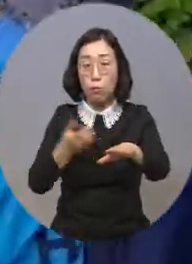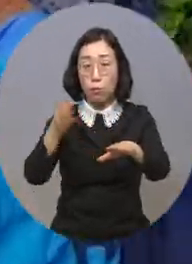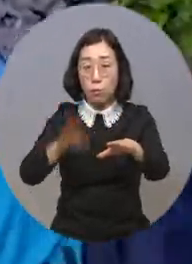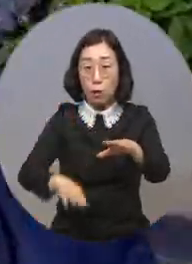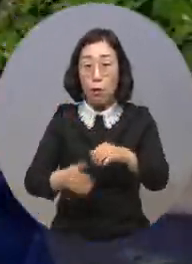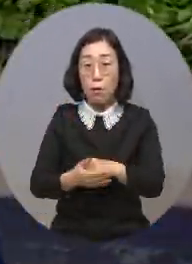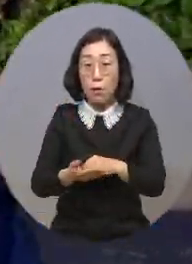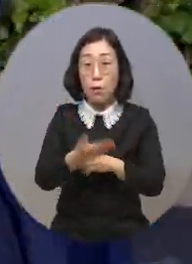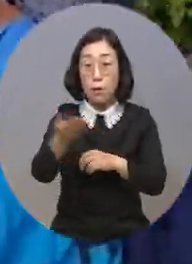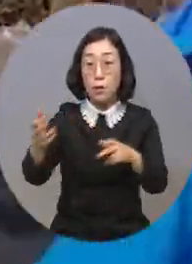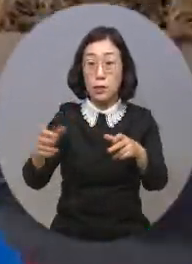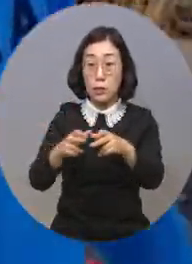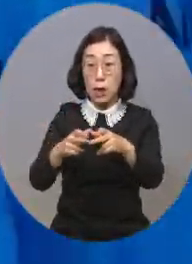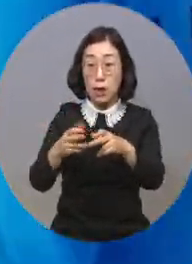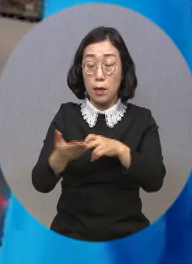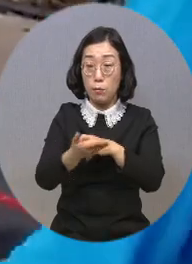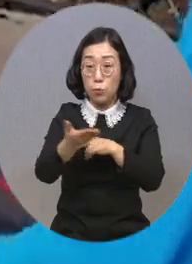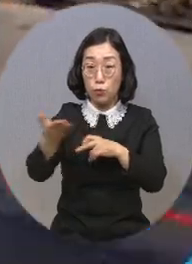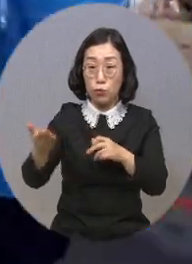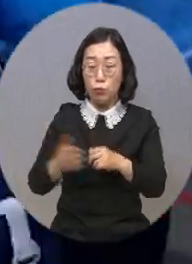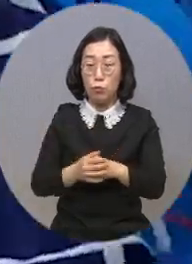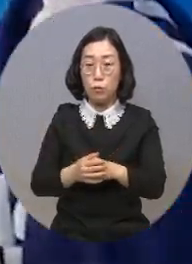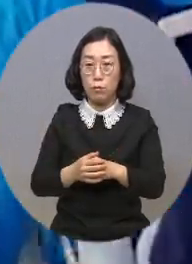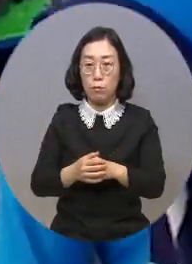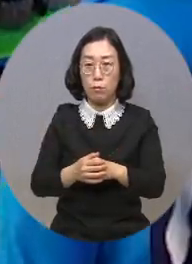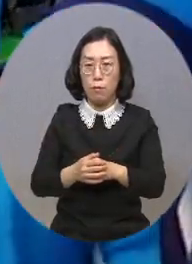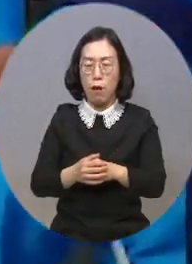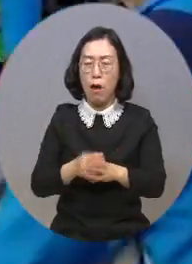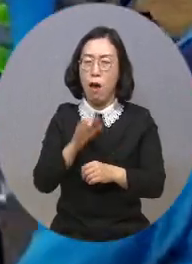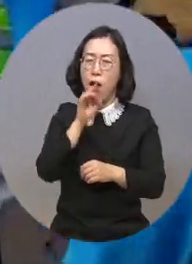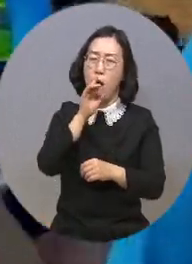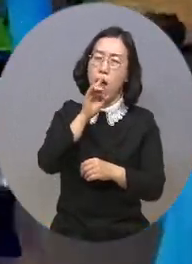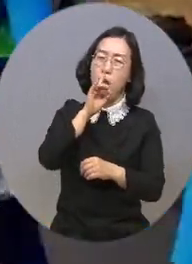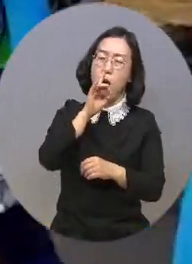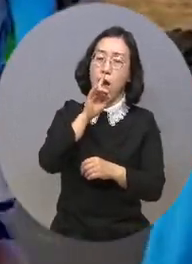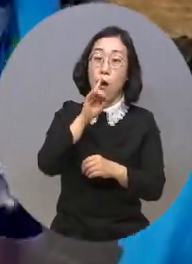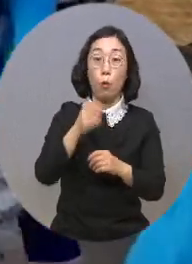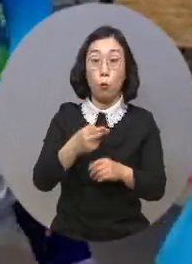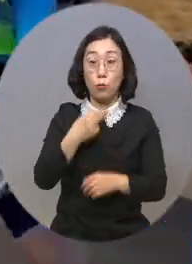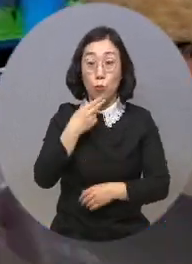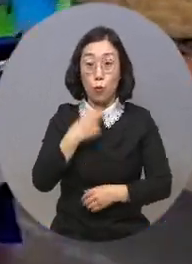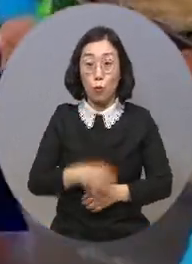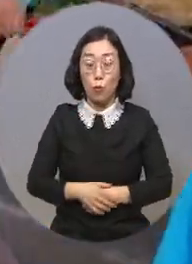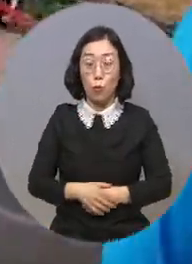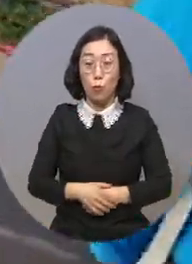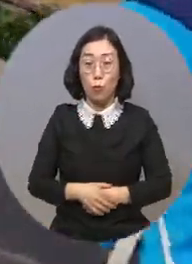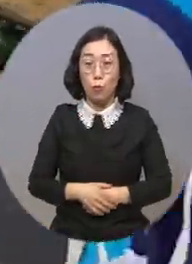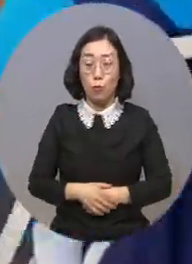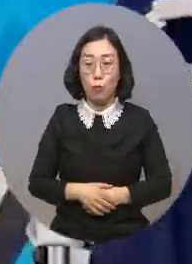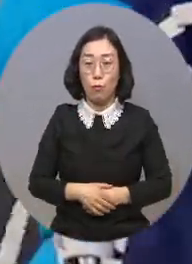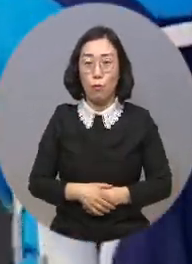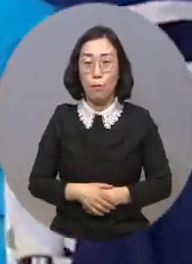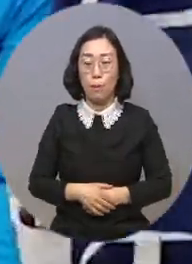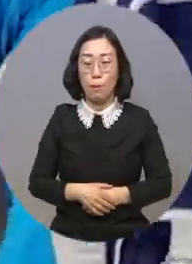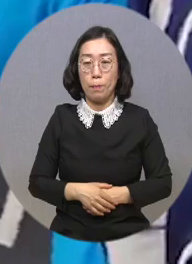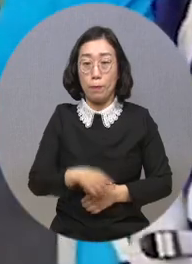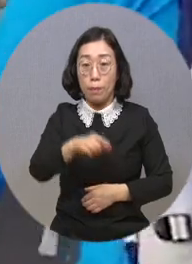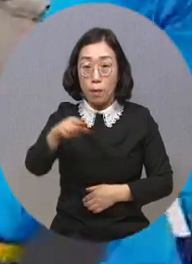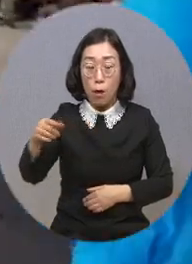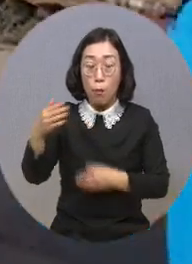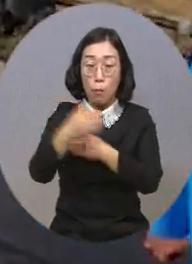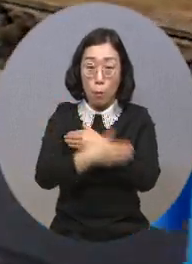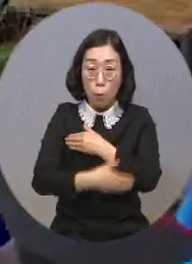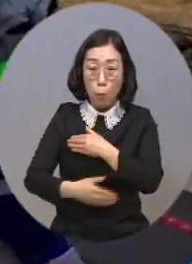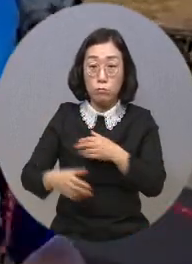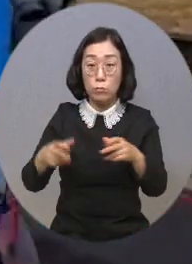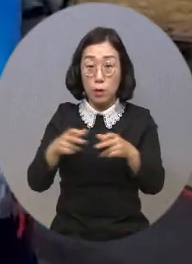친구들은 어리광 부리는 친구가 한 명이 없었어요. 네. 그게 그 지체장애인들에 대한 그